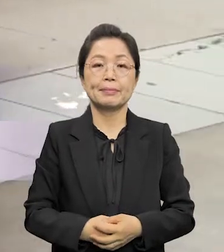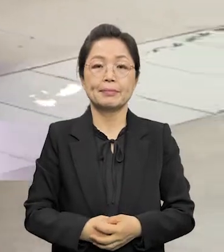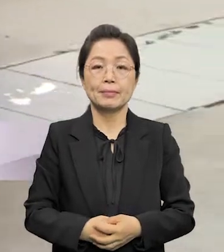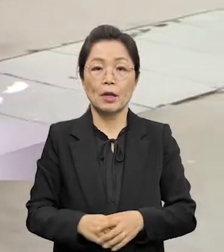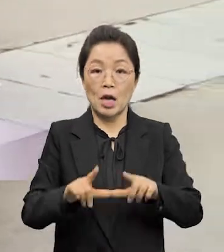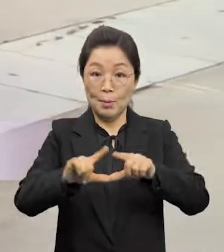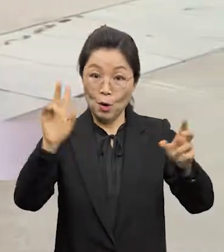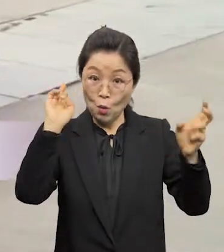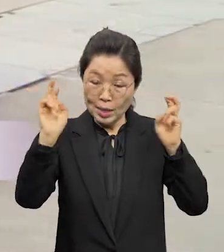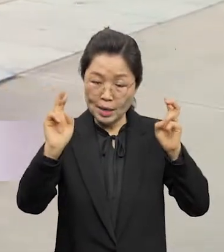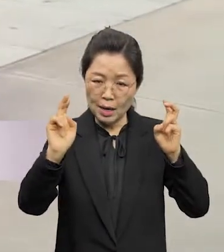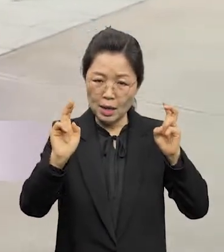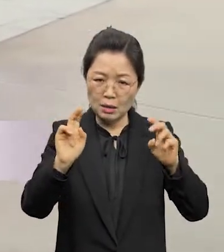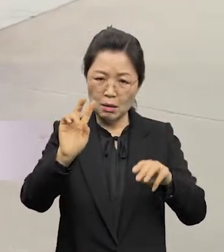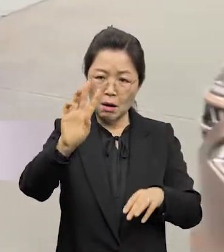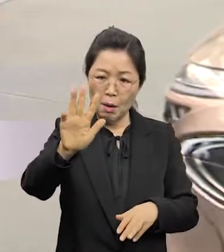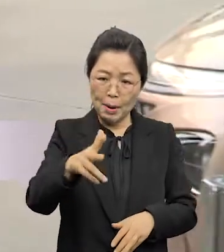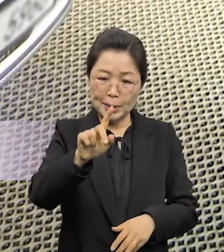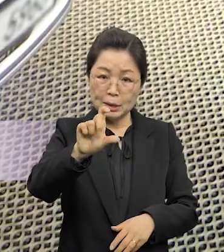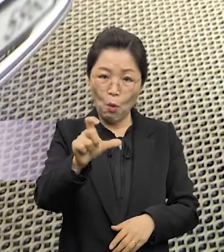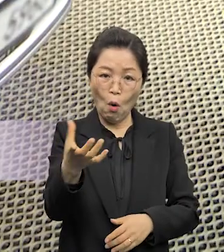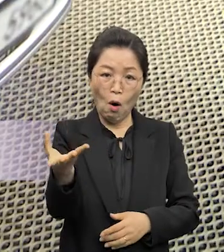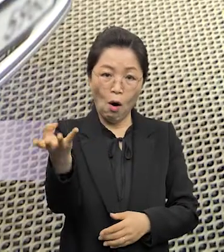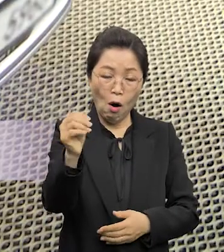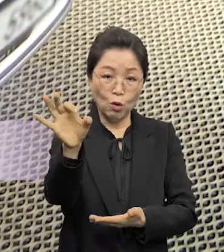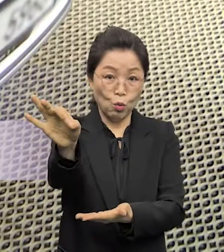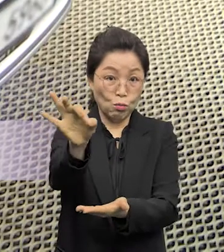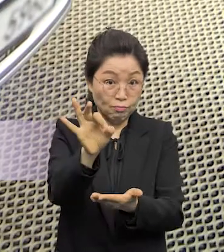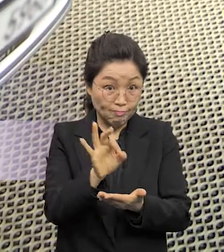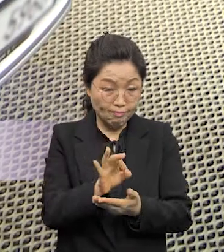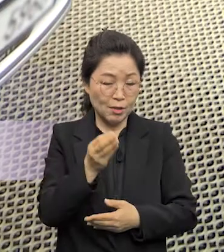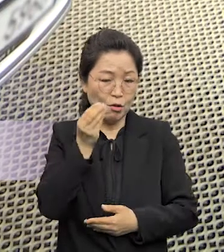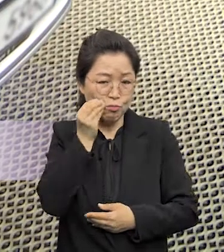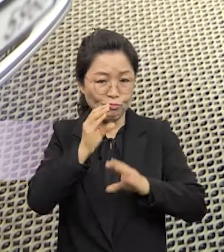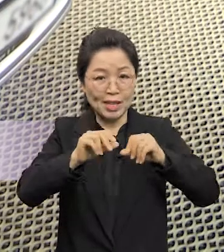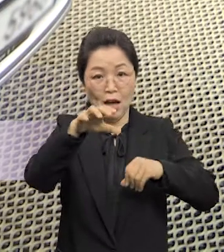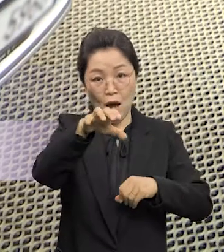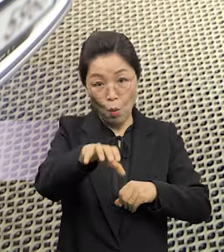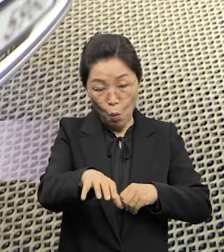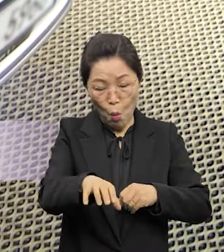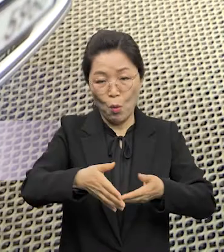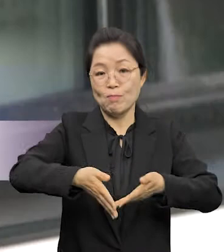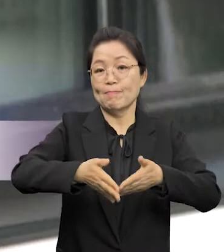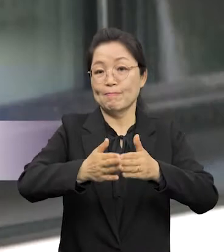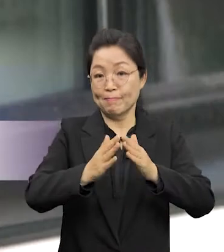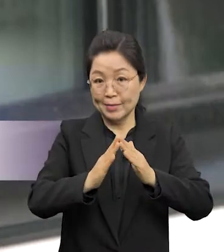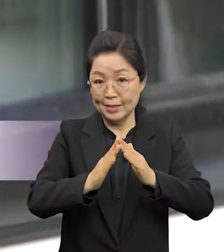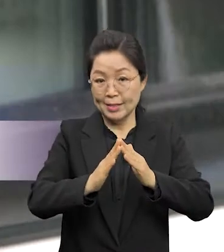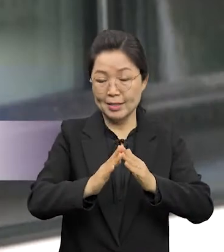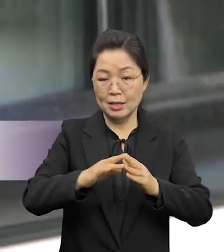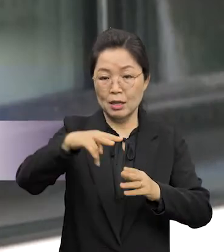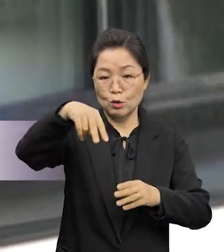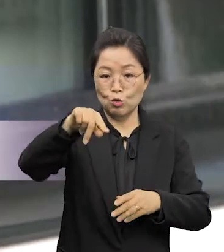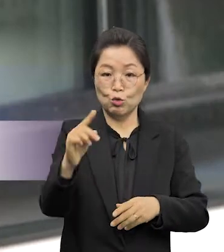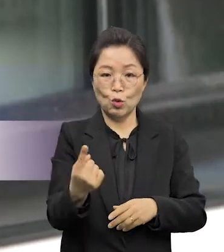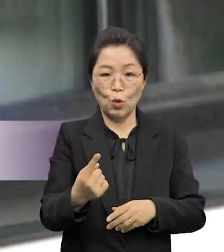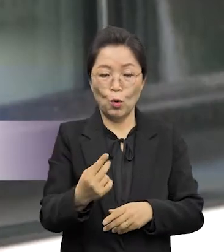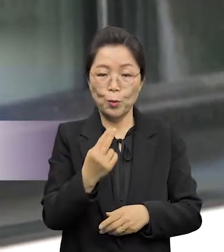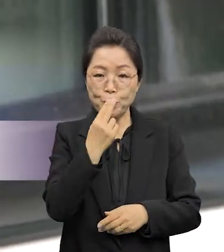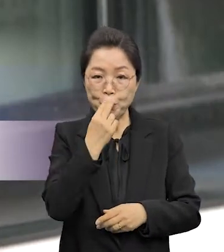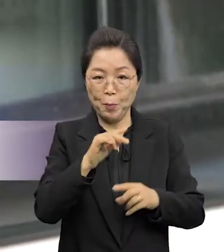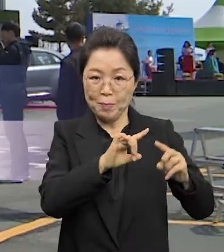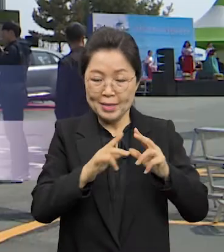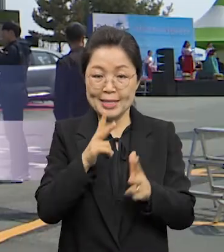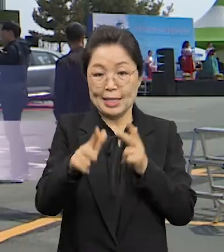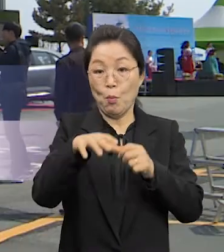자본 815억 원을 투자받아 제1하수처리장 유후부지에 구축한 빛고을 수소연료전지 발전소는 오는